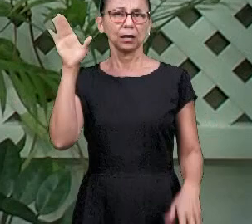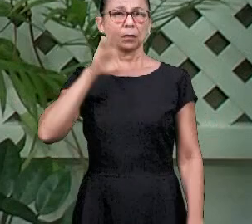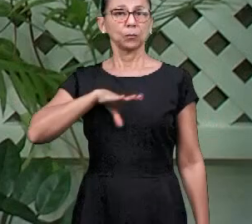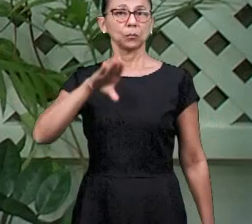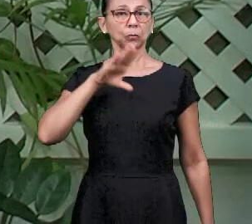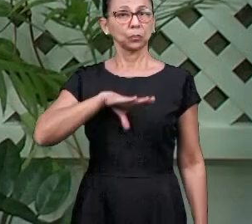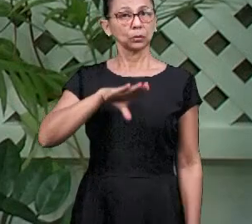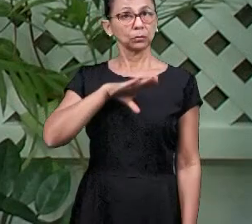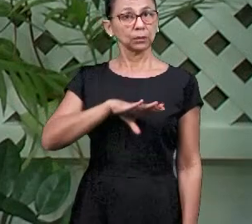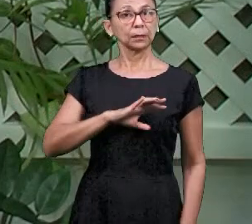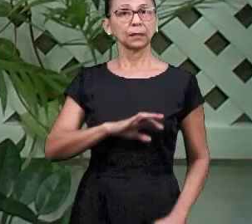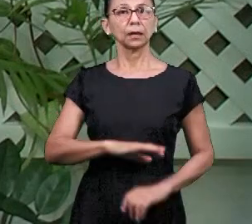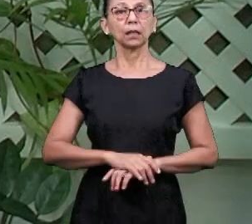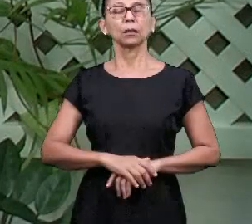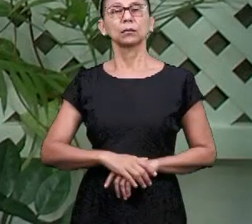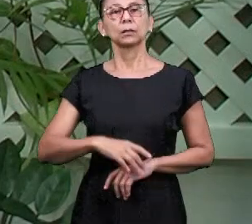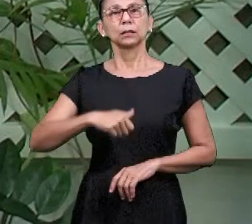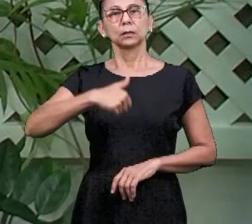avons au Kenya